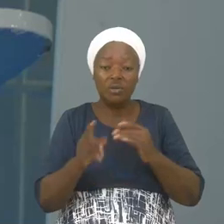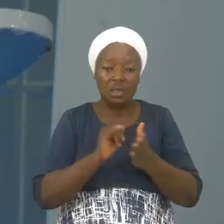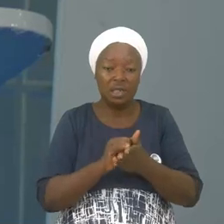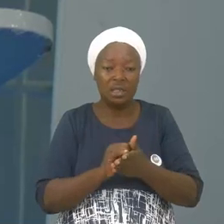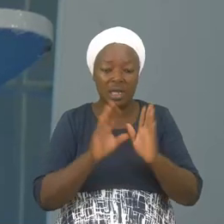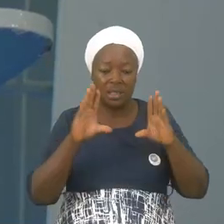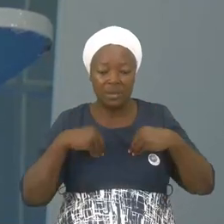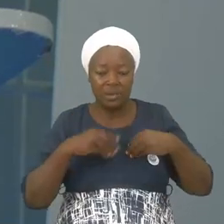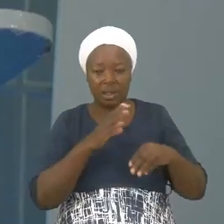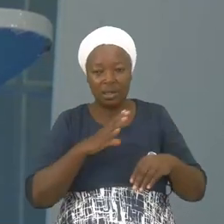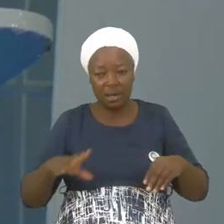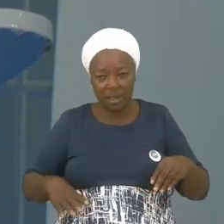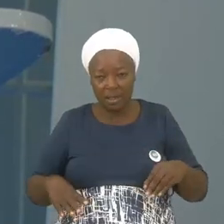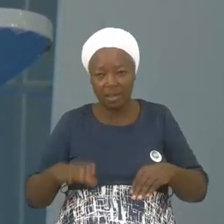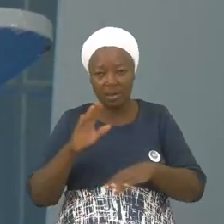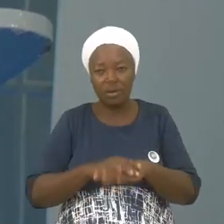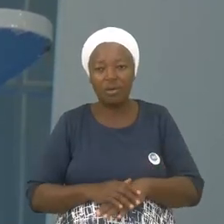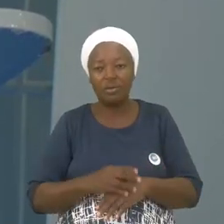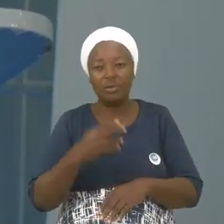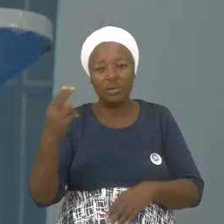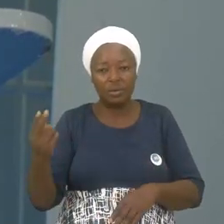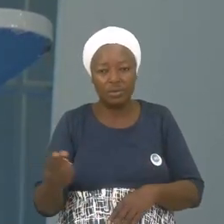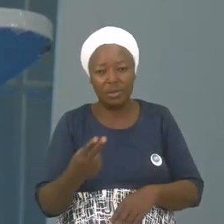Ceux qui ont donné leur vie au Seigneur.